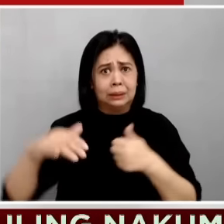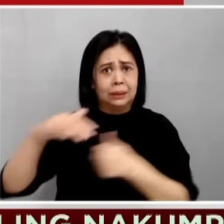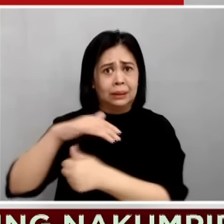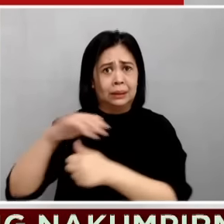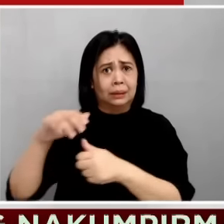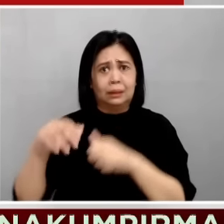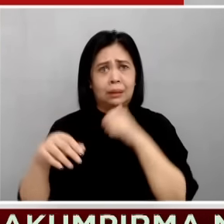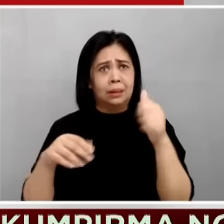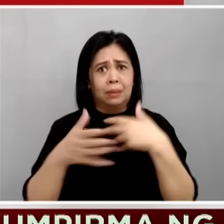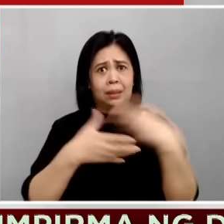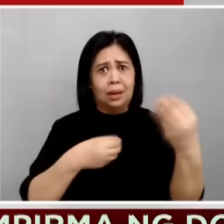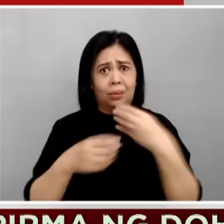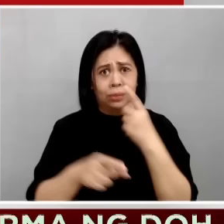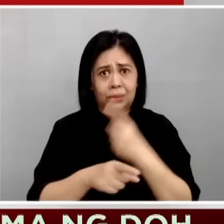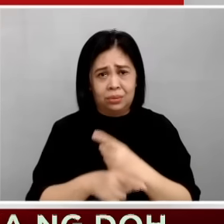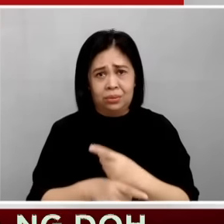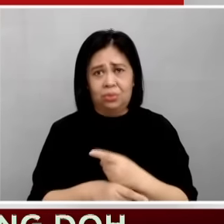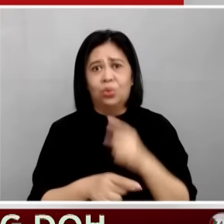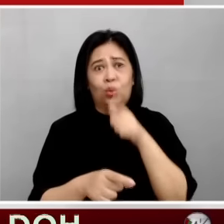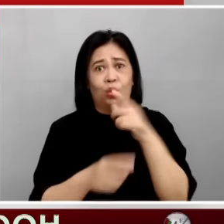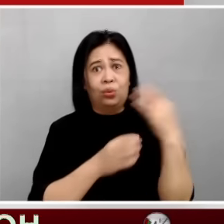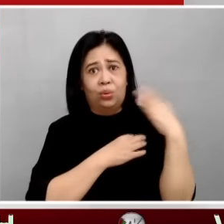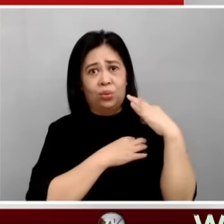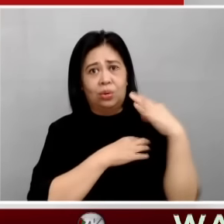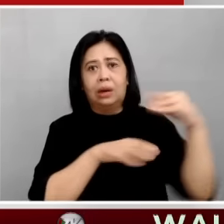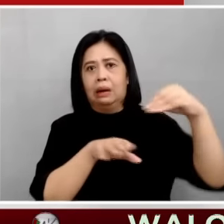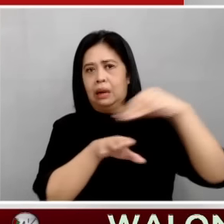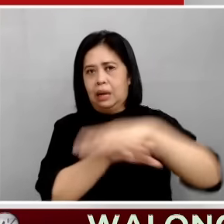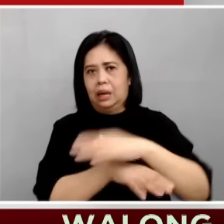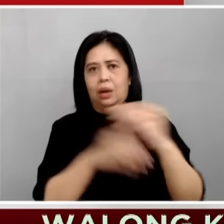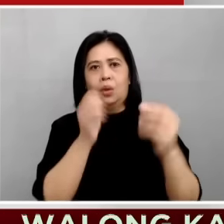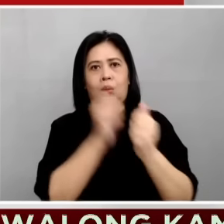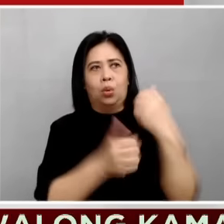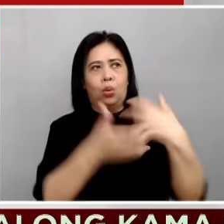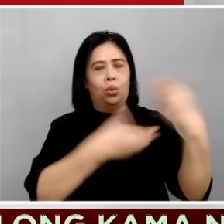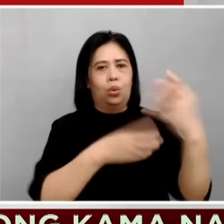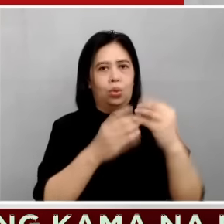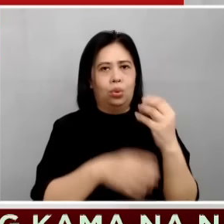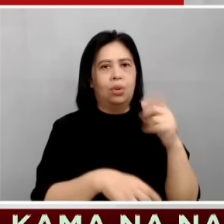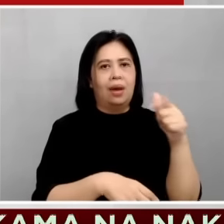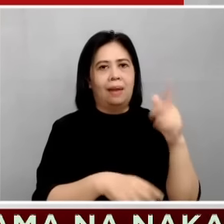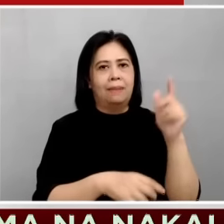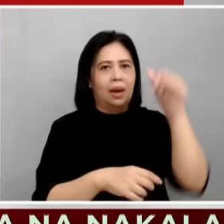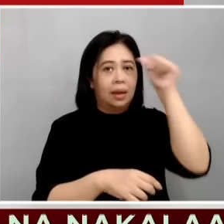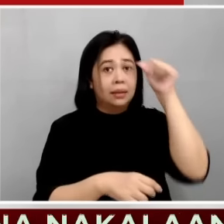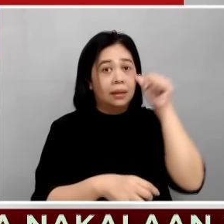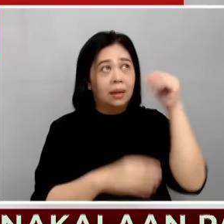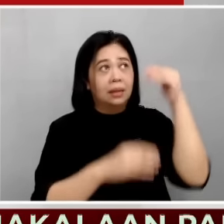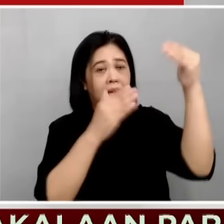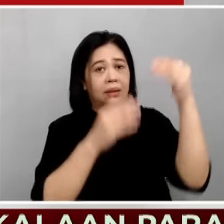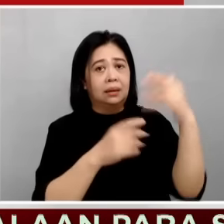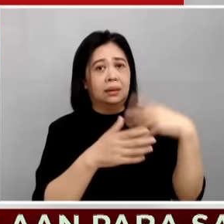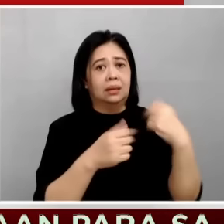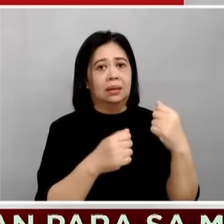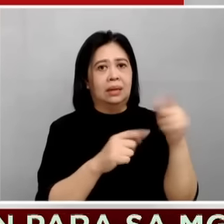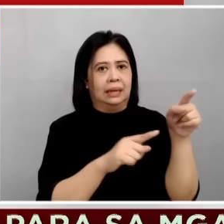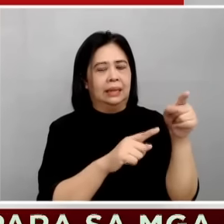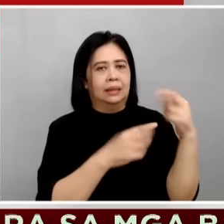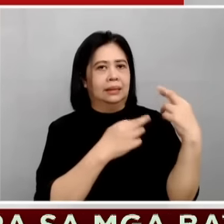naman talaga lumalabas. Mm-hmm. So in the majority of the time, there will be an adult that will be the index